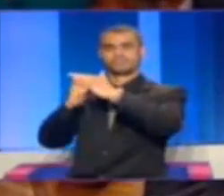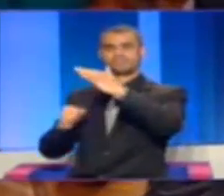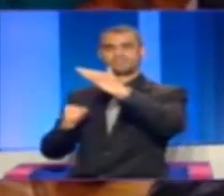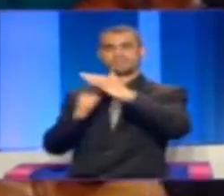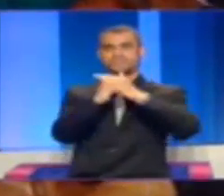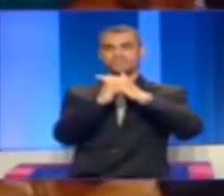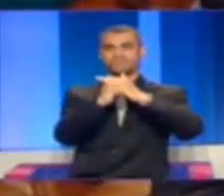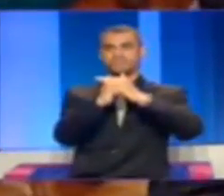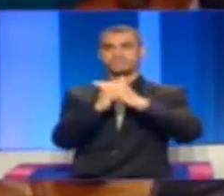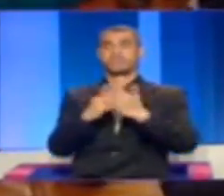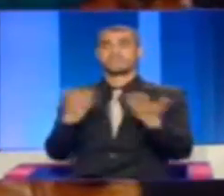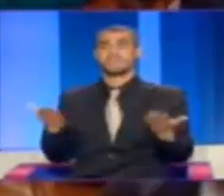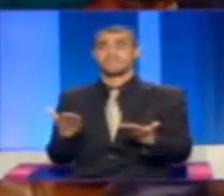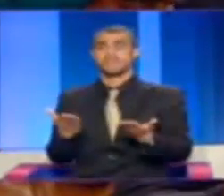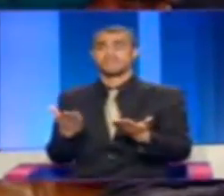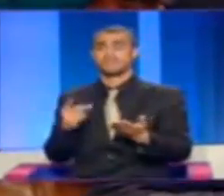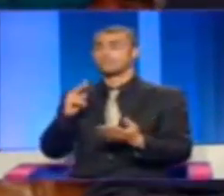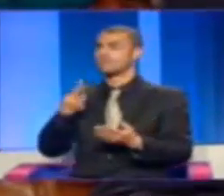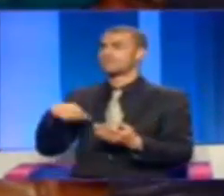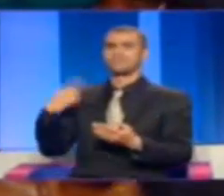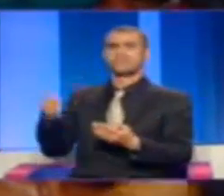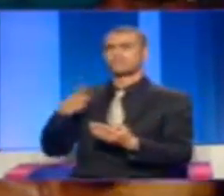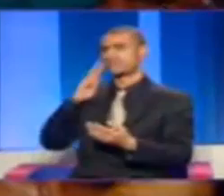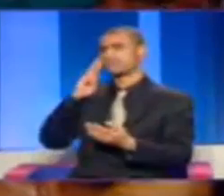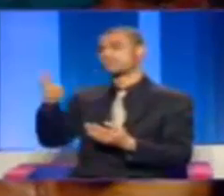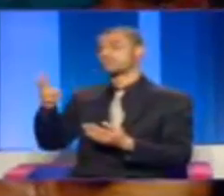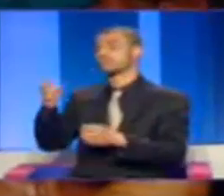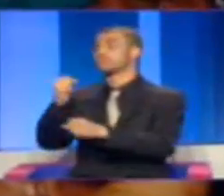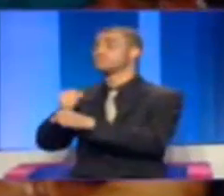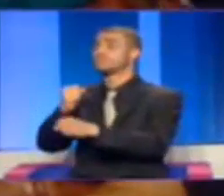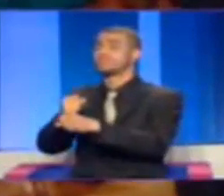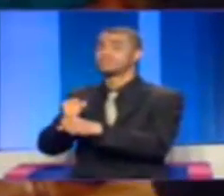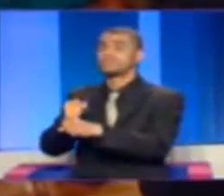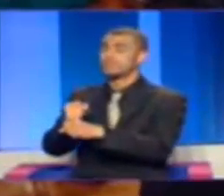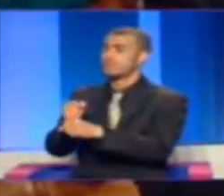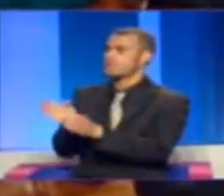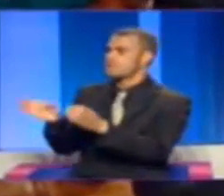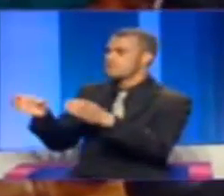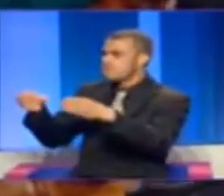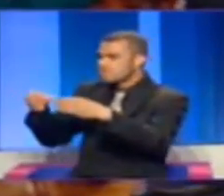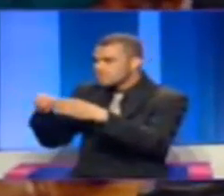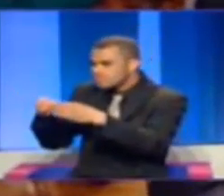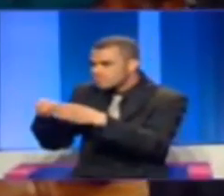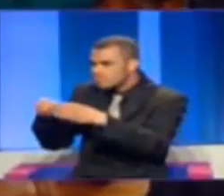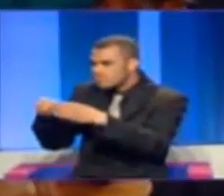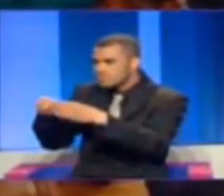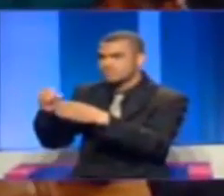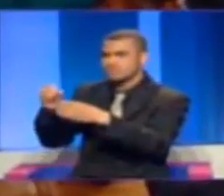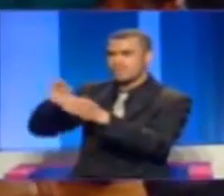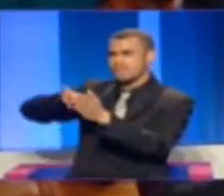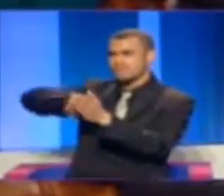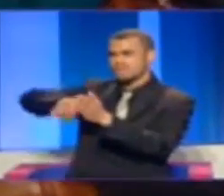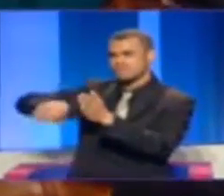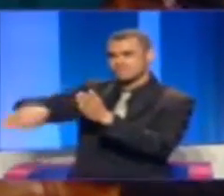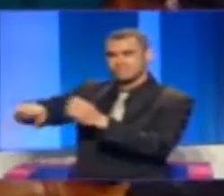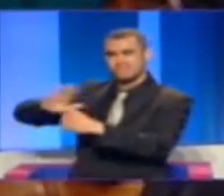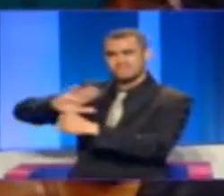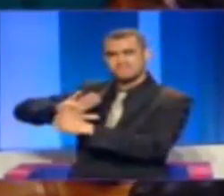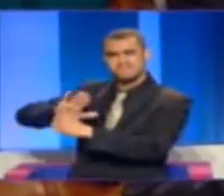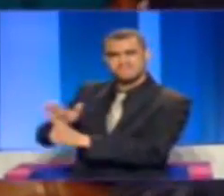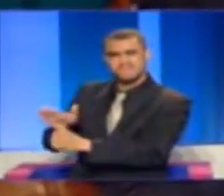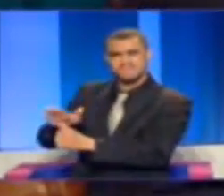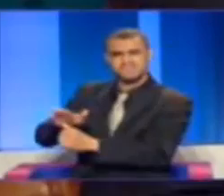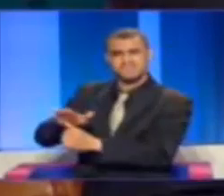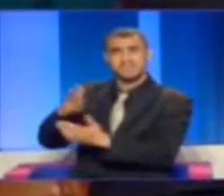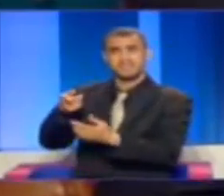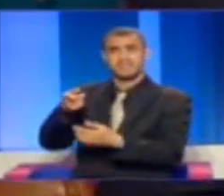معينة. لهذا أن الناس ما تنشوفوا في أين يشتغلون، إما في حارات معينة، إما في مناطق معينة يعني مهمشة،